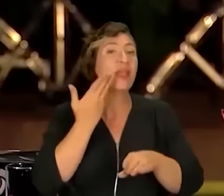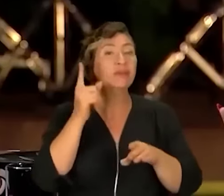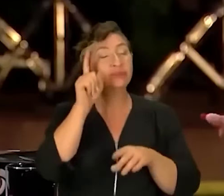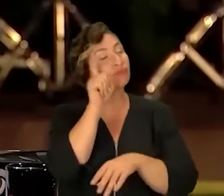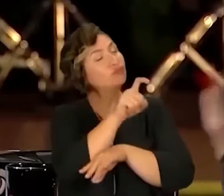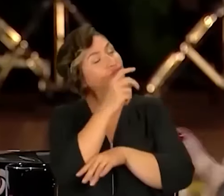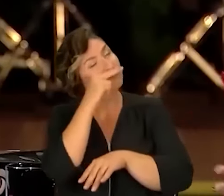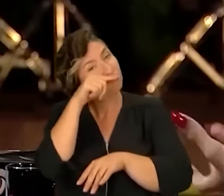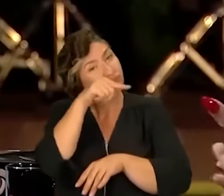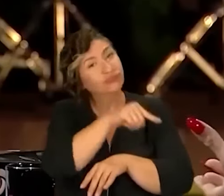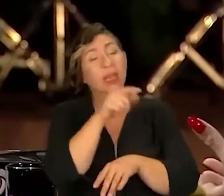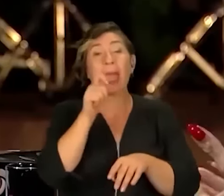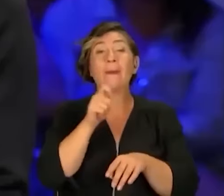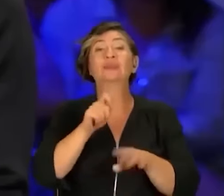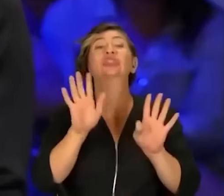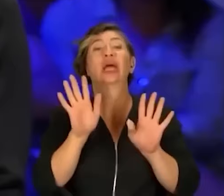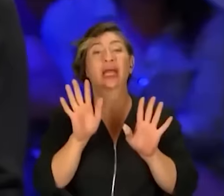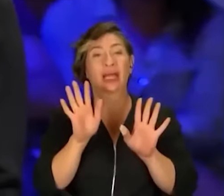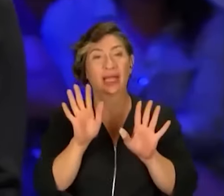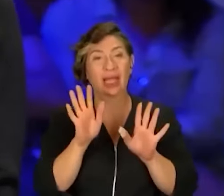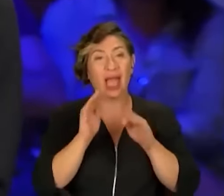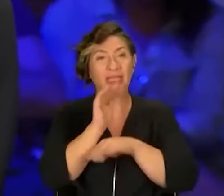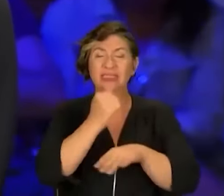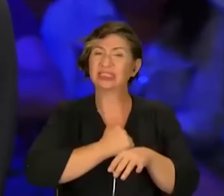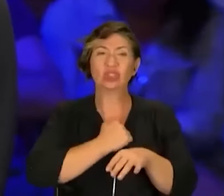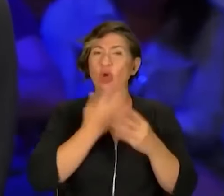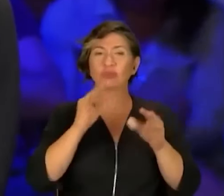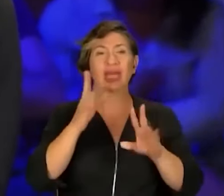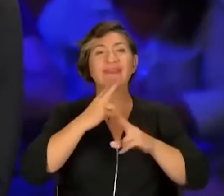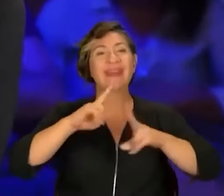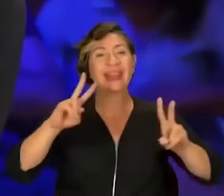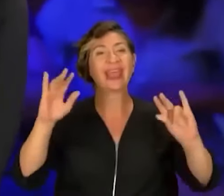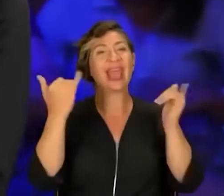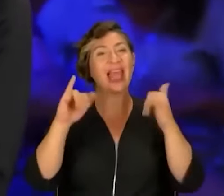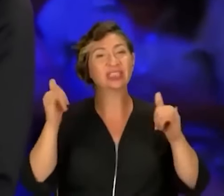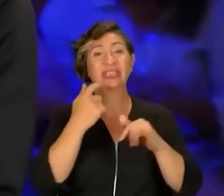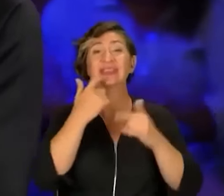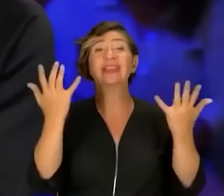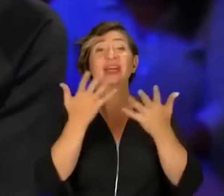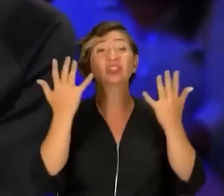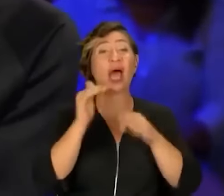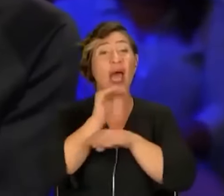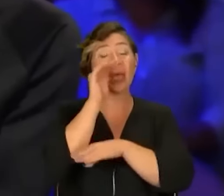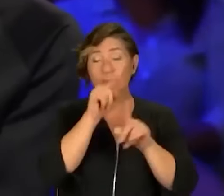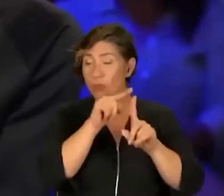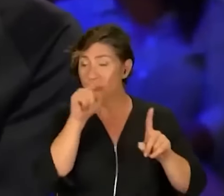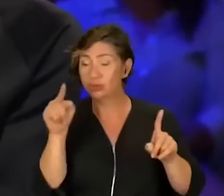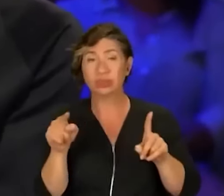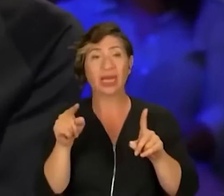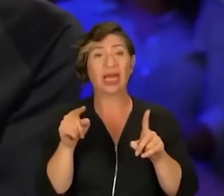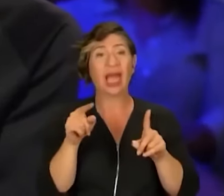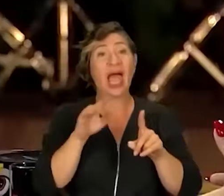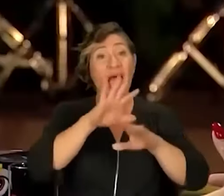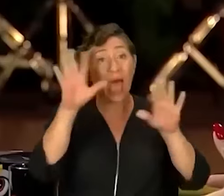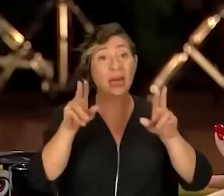şeye takılıp tek bir şey yapabilen insanlar gibi sıkıcı olmayacak hayatı bence çok renkli neşeli yıllarca hayatı boyunca bütün E ne bileyim